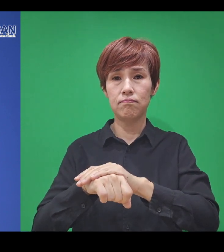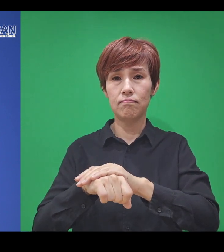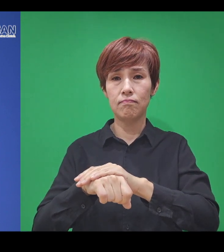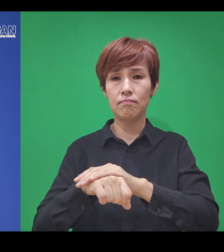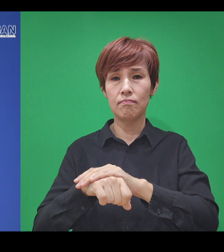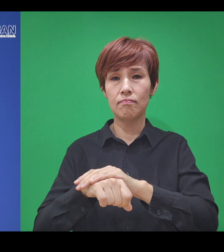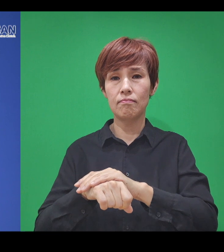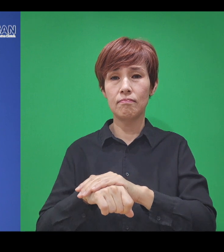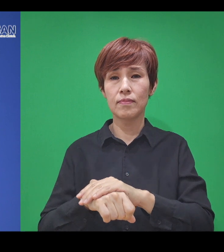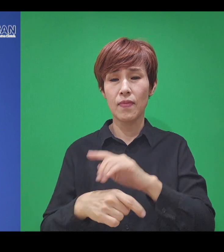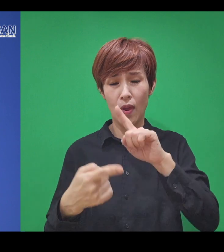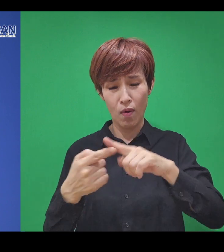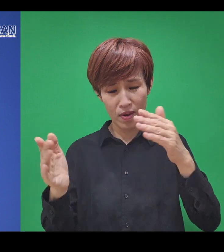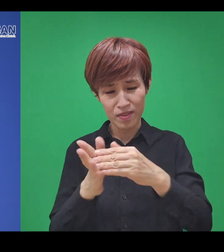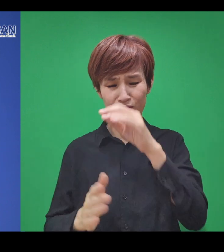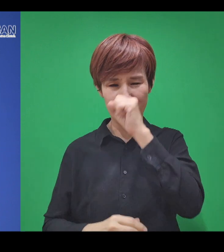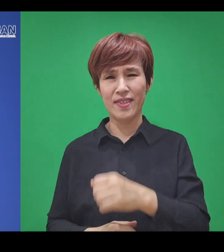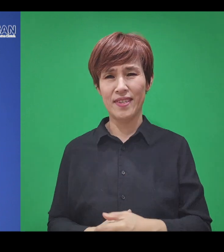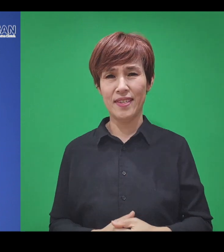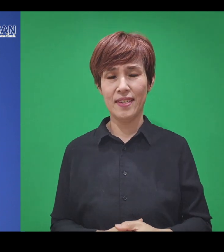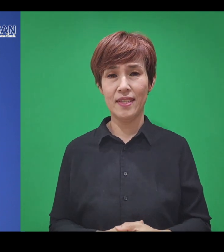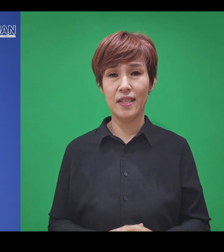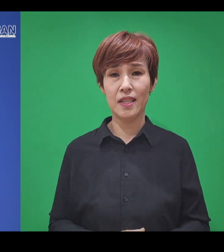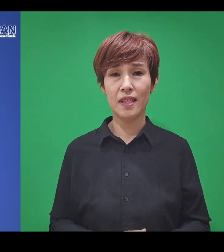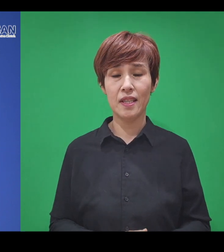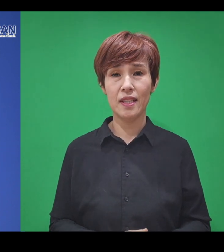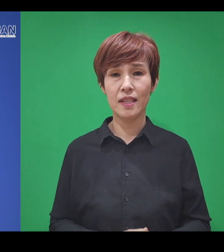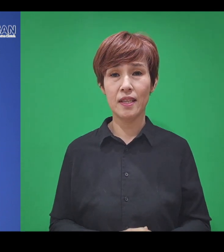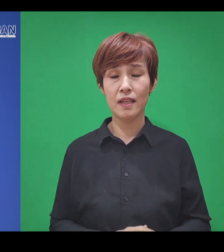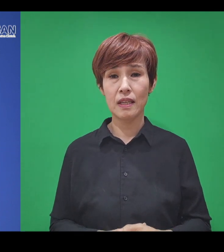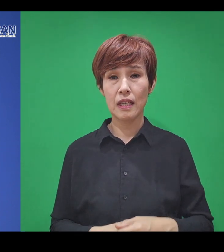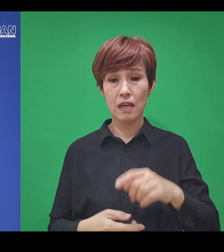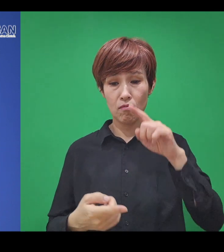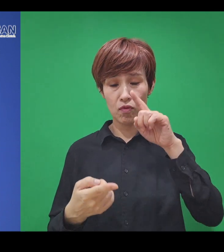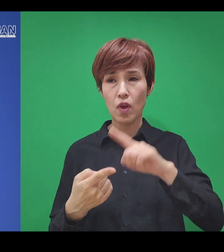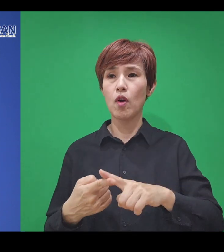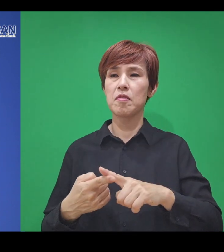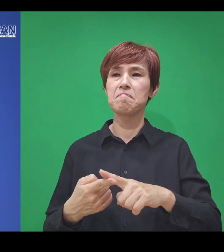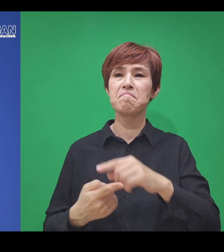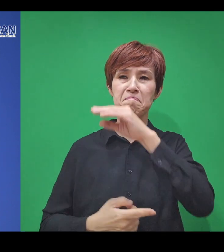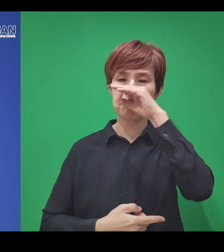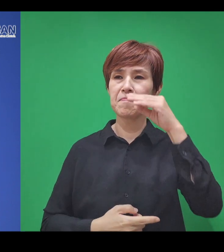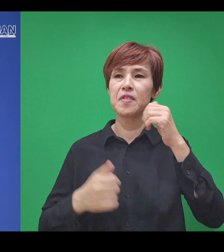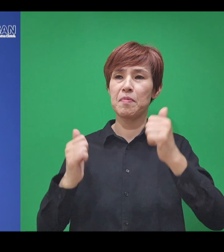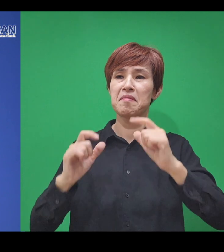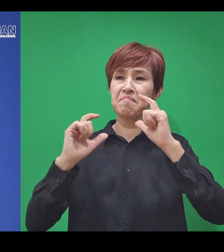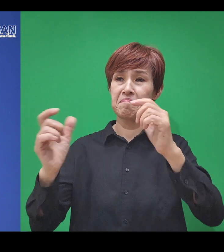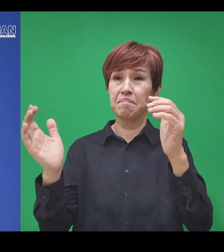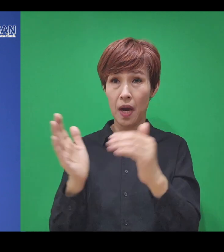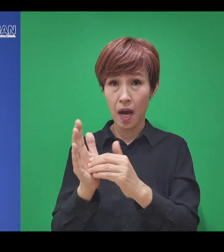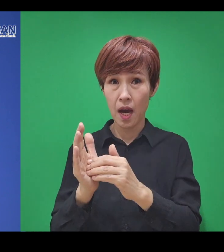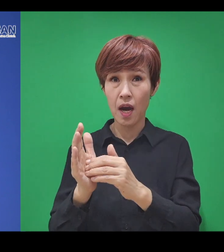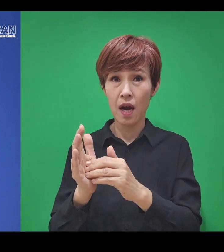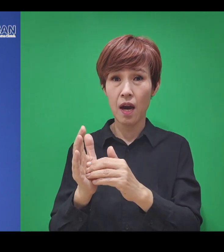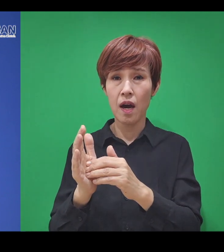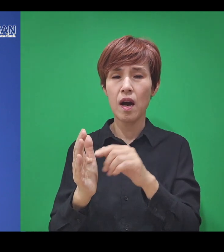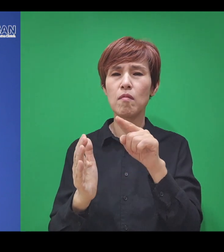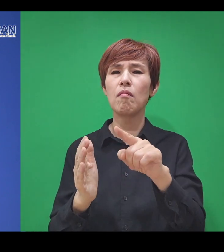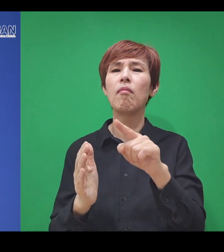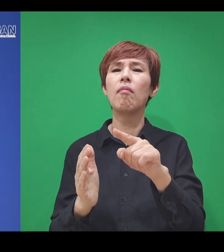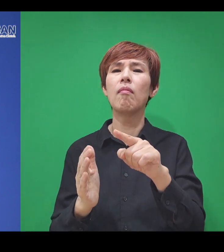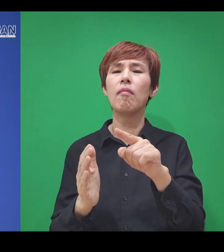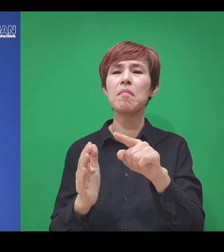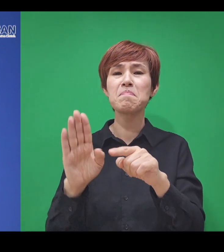끝났더라면 빌라도의 이름은 사도신경에 기록되지 않았을 겁니다.